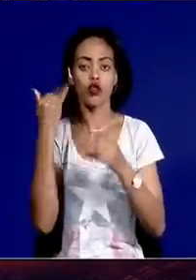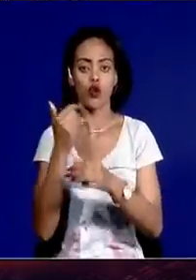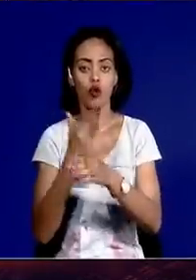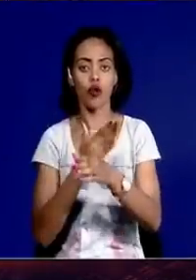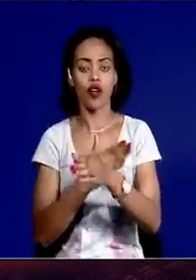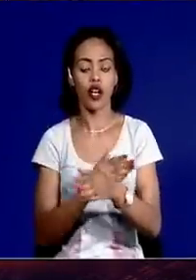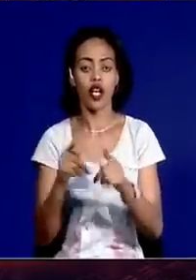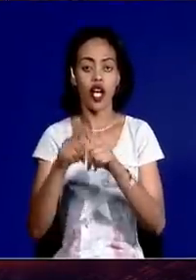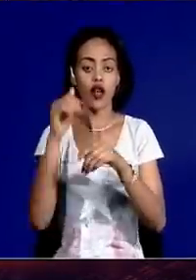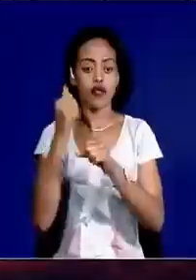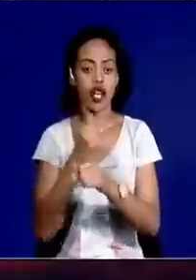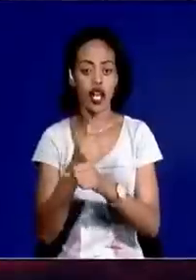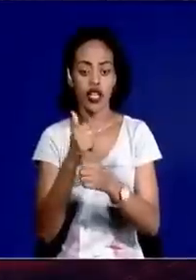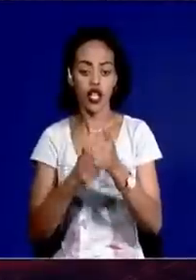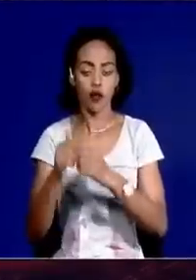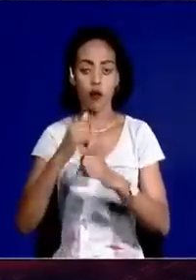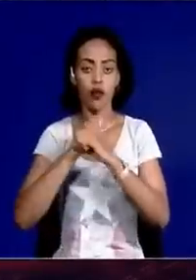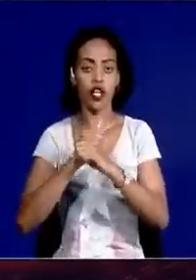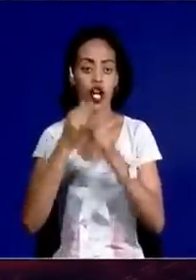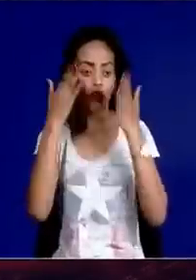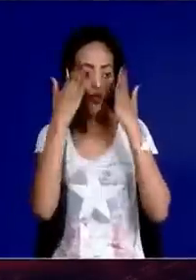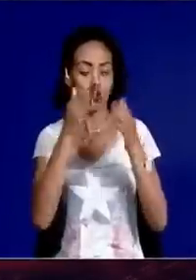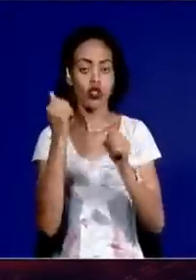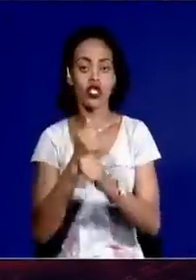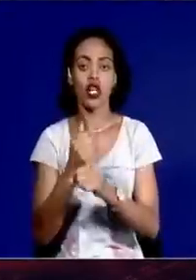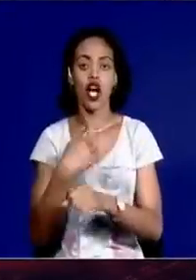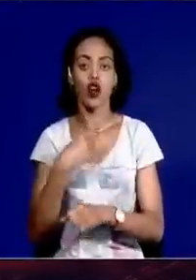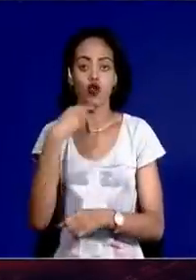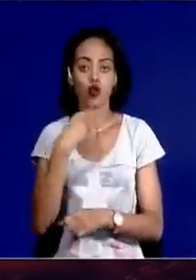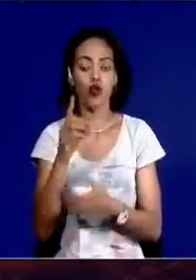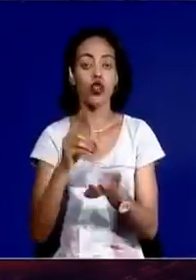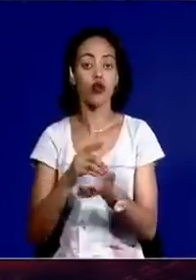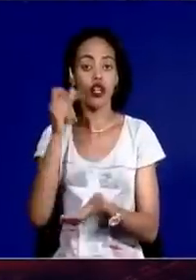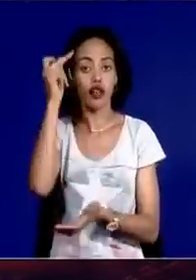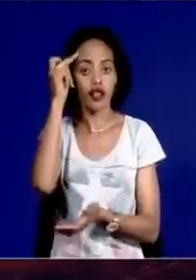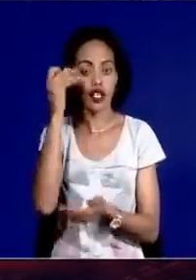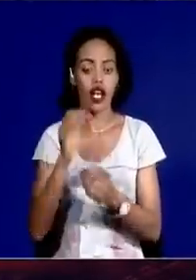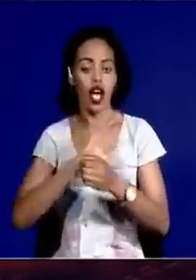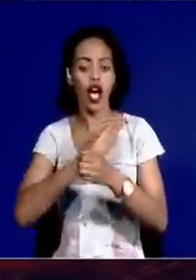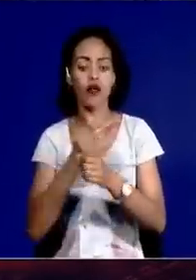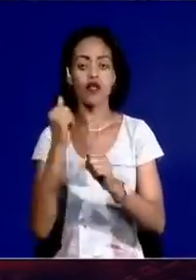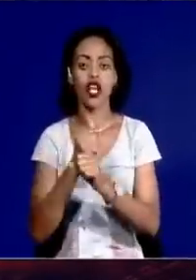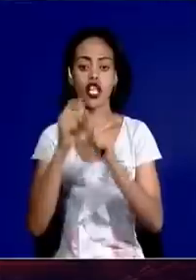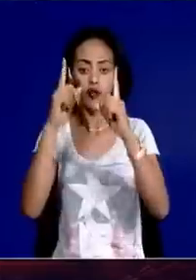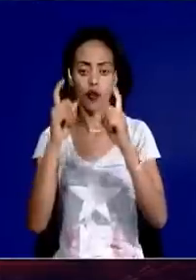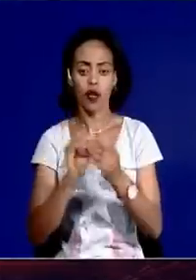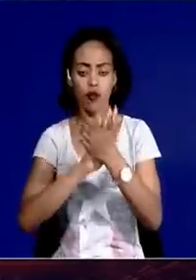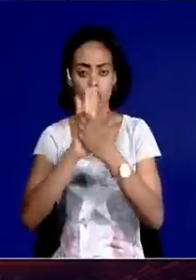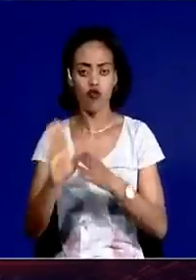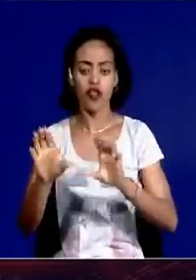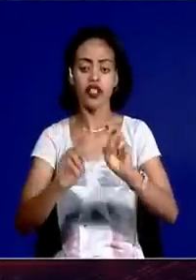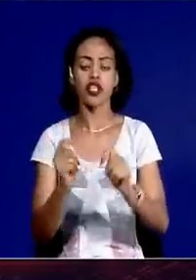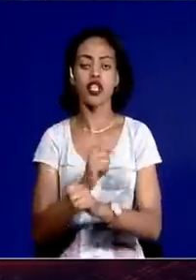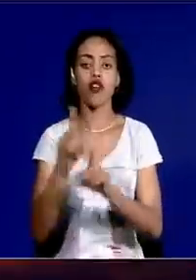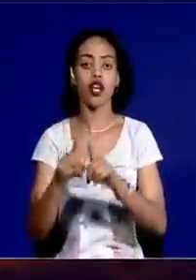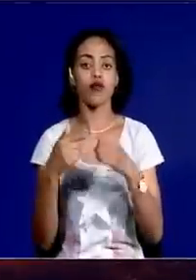على حلها أبصرح تقدم من كل خال تخرج جيري سر حل زبالو دكتور دبرتين عقم صرح تمر مراب بصفتي تكبر كم